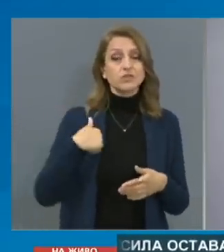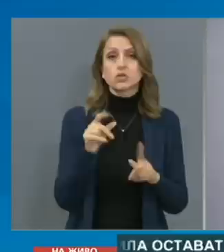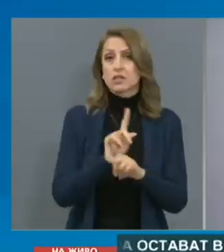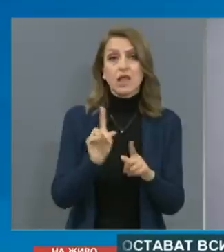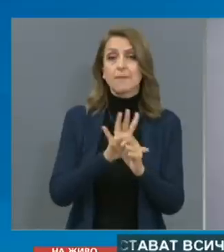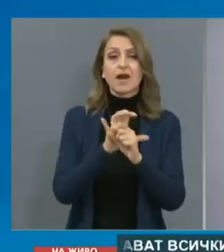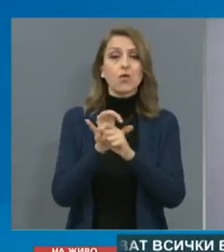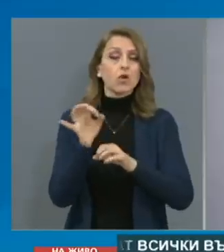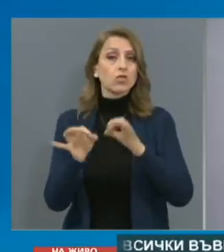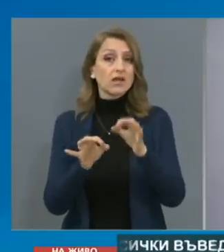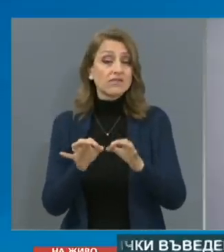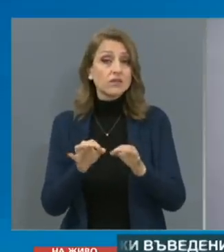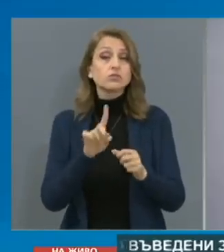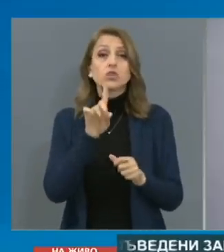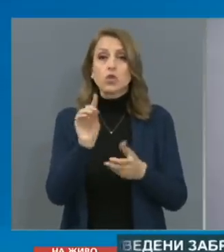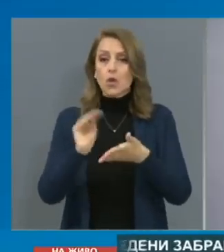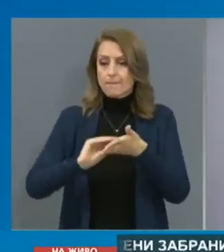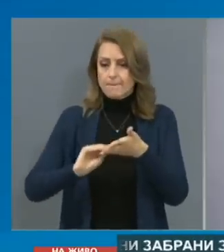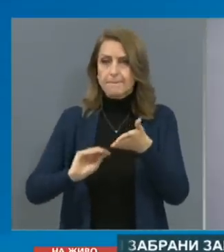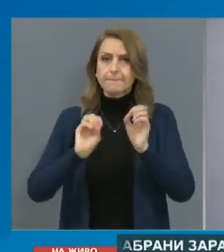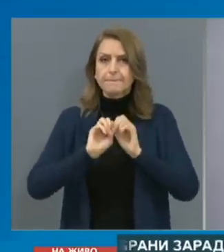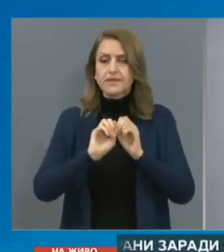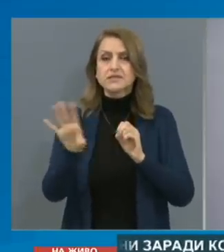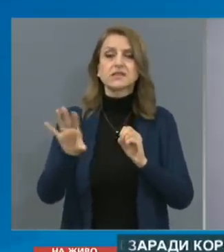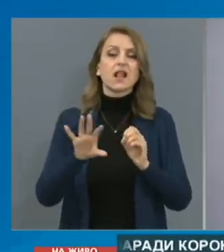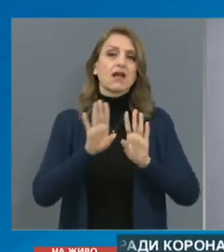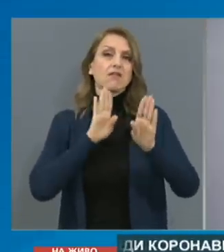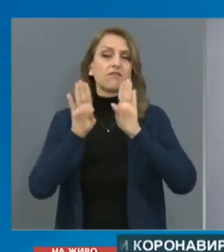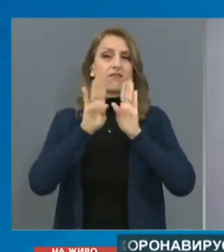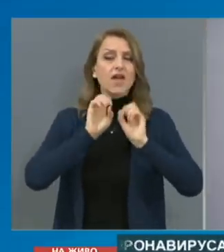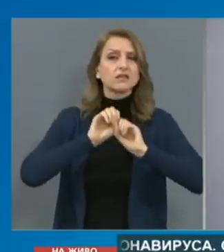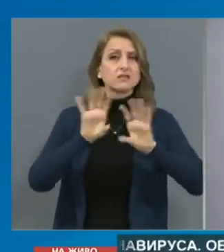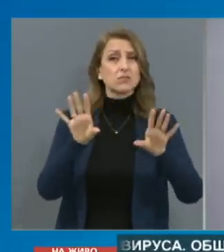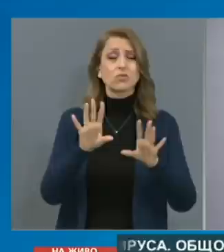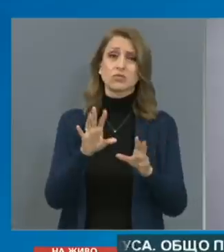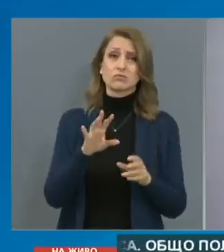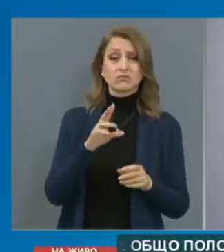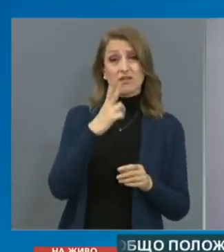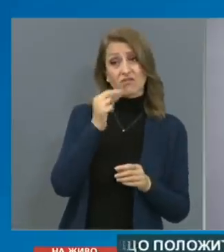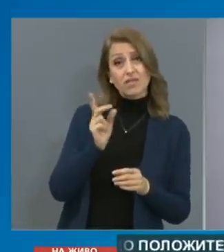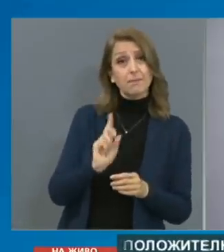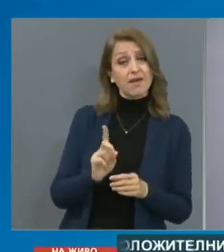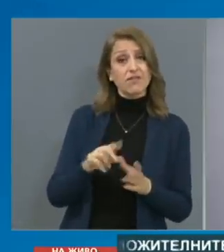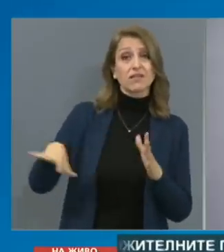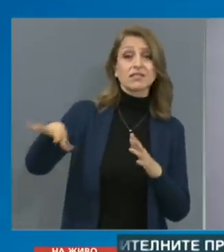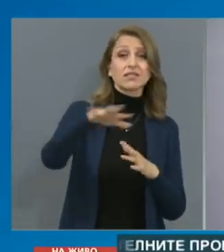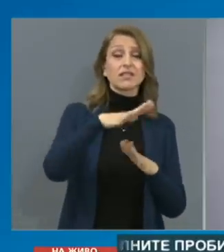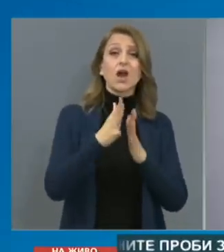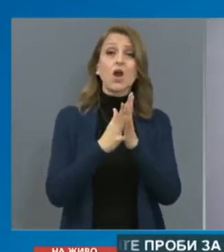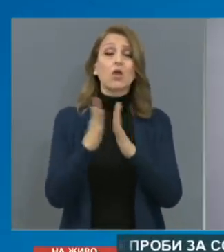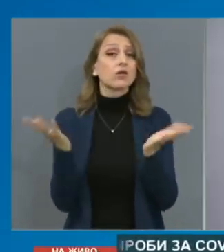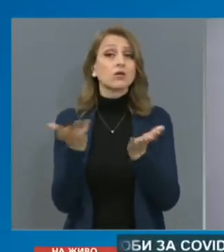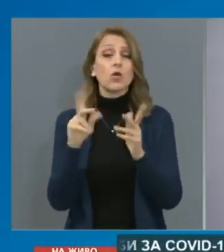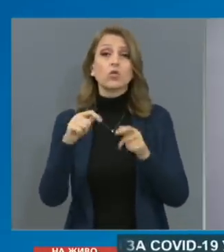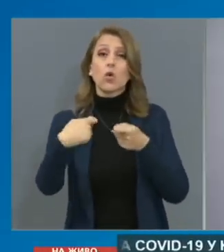са писали в Фейсбук преди да им излязат тестовете да внимават хората, които са